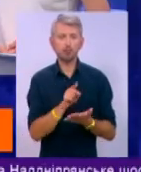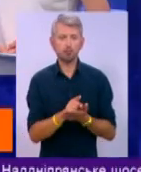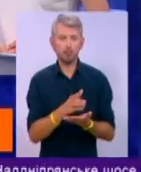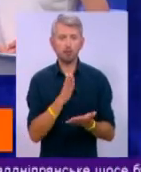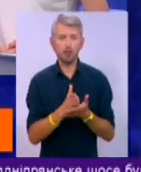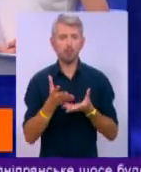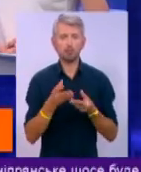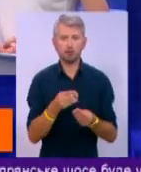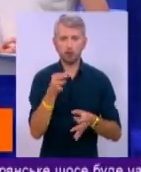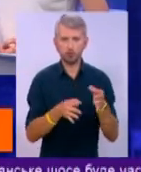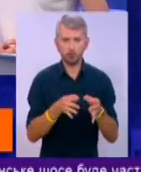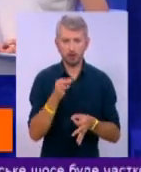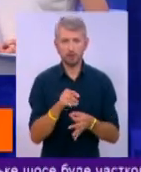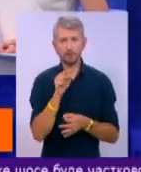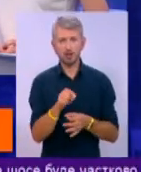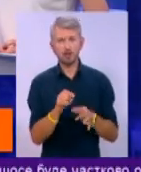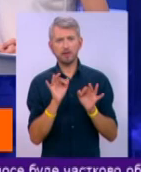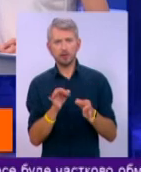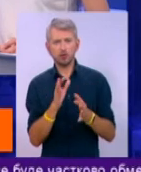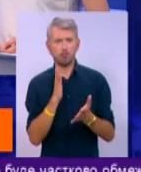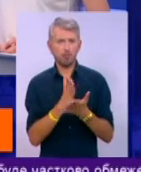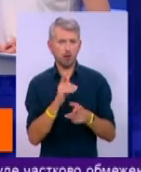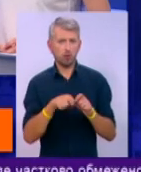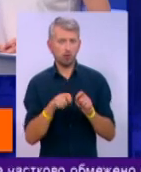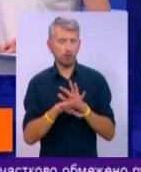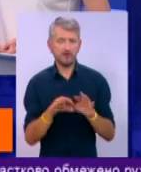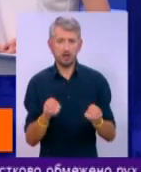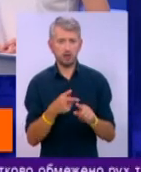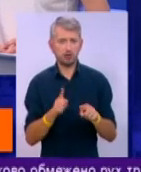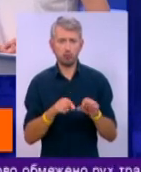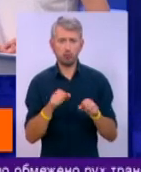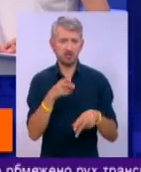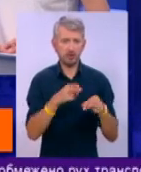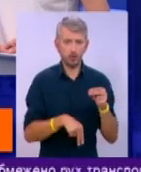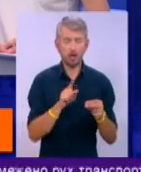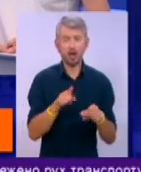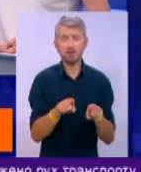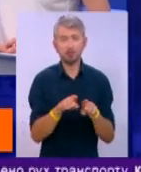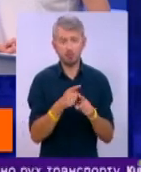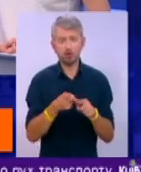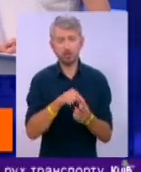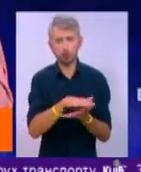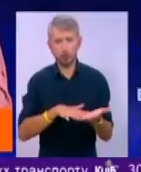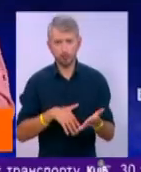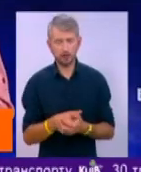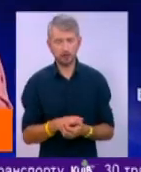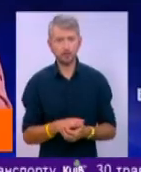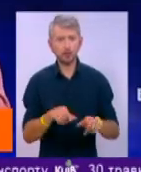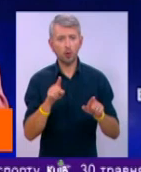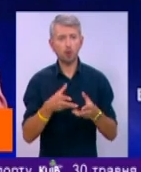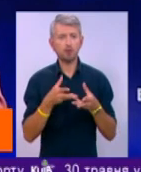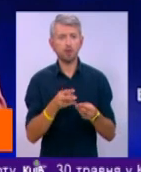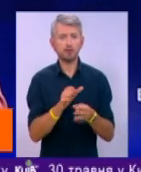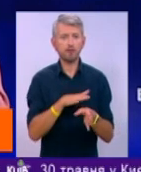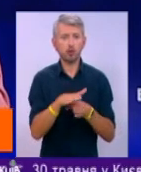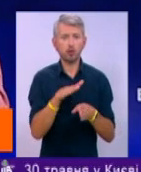вплив на суди. Там, звісно, він має контроль. Це все. Можна на цьому було завершити, але тим не менш це продовжується. Також вплив на